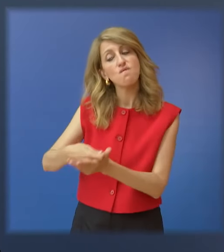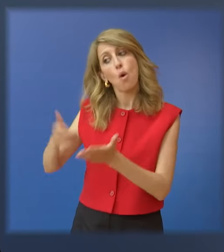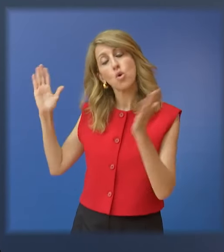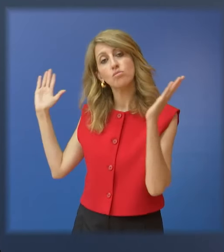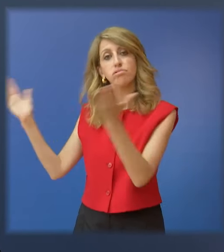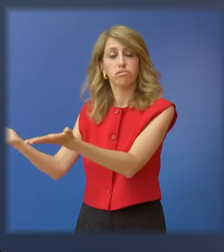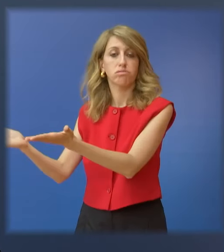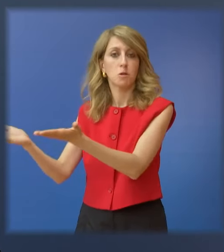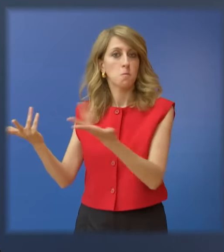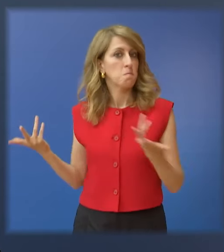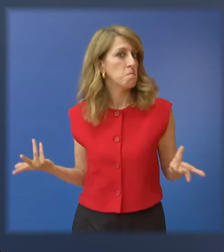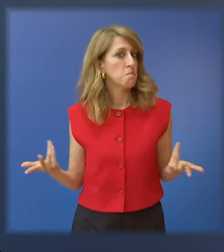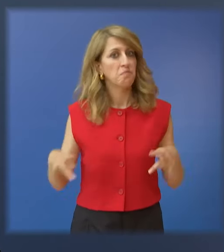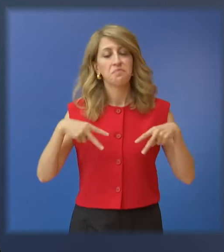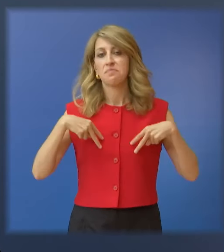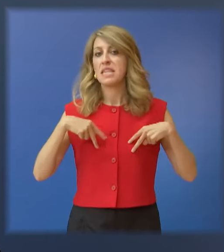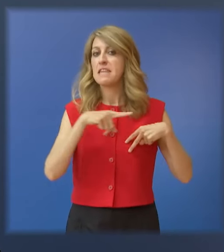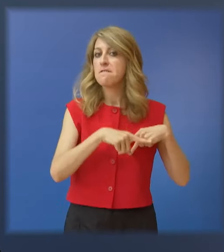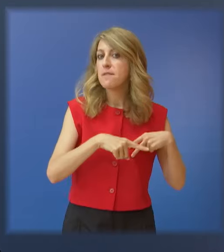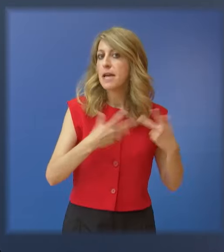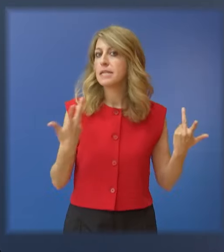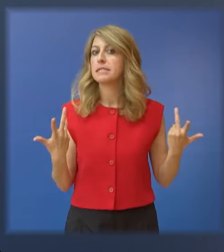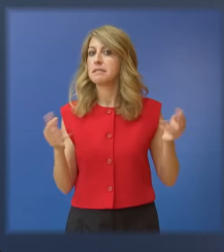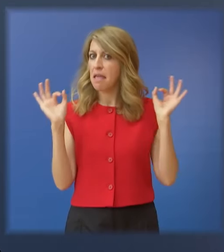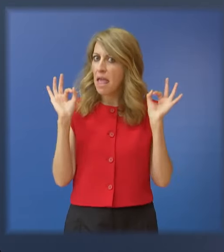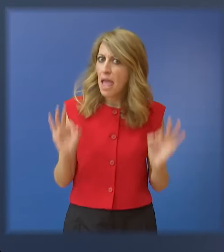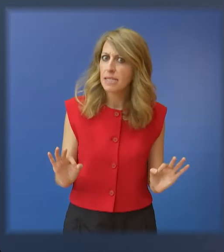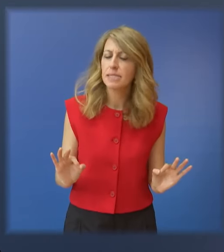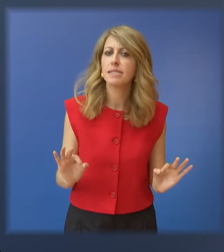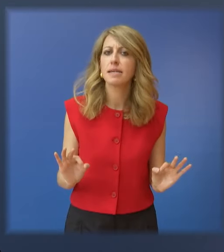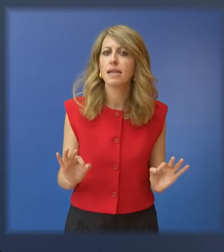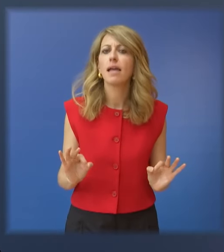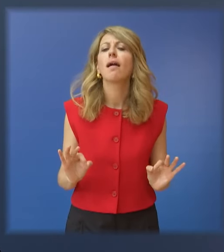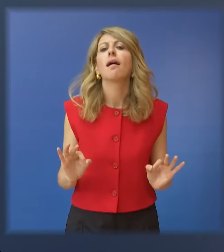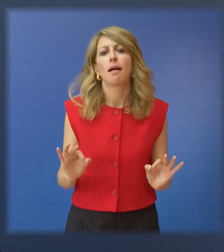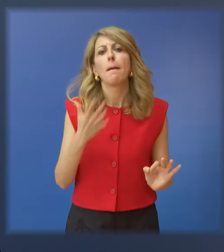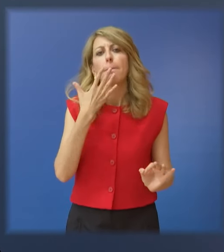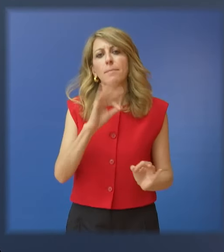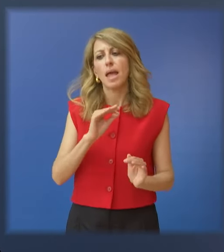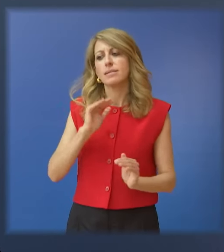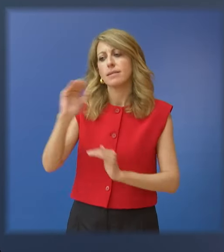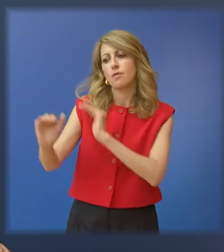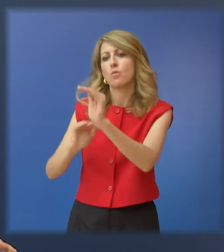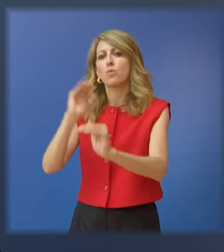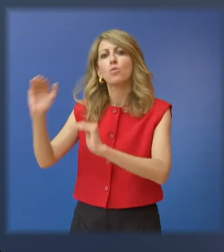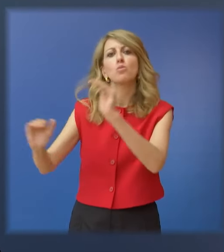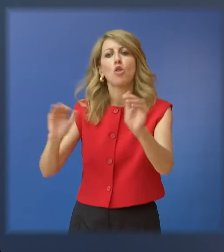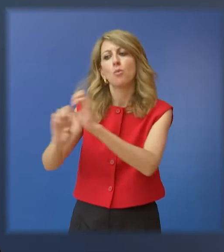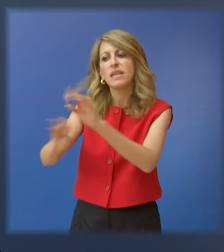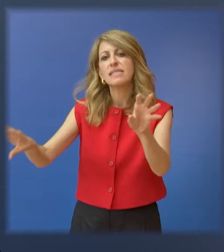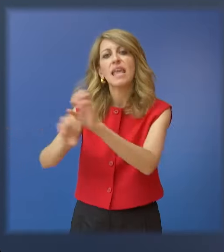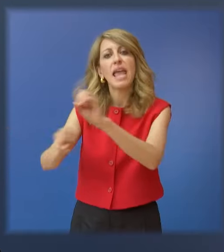κυβέρνησης άλλη προοπτική έχετε τα τηλέφωνα άλλων στελεχών που να περιμένουν μια τέτοια ειδοποίηση μέσα στο καλοκαίρι άλλοι κλάδοι